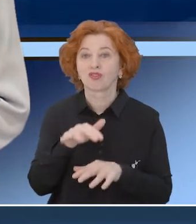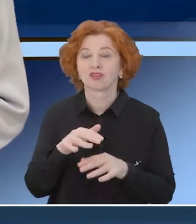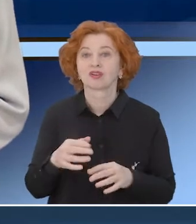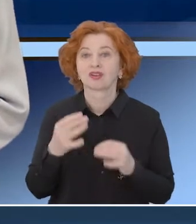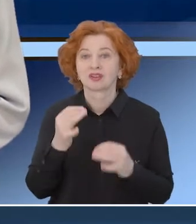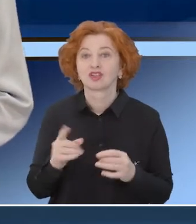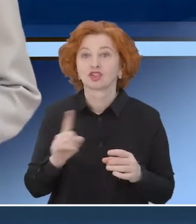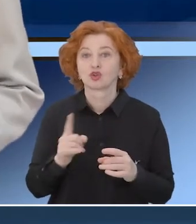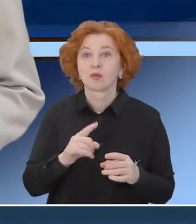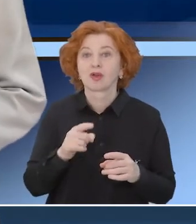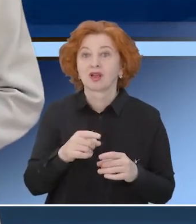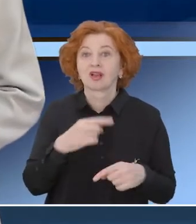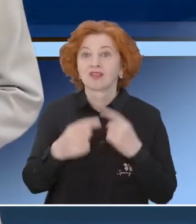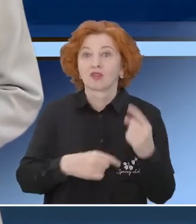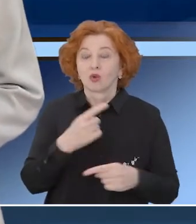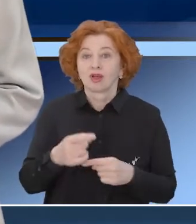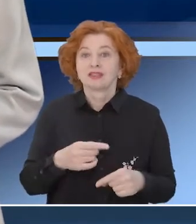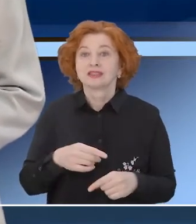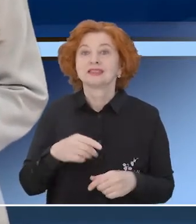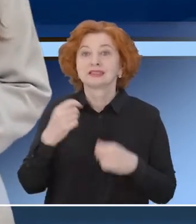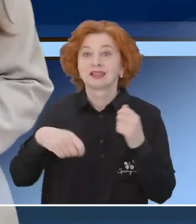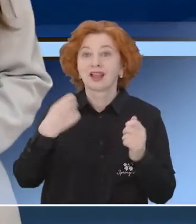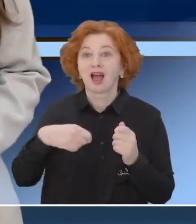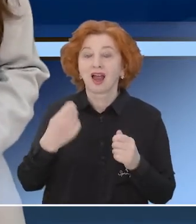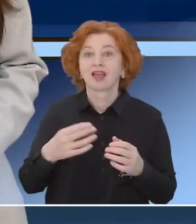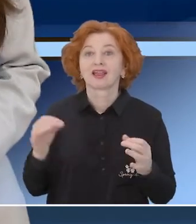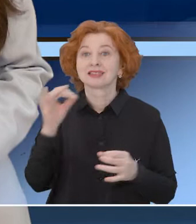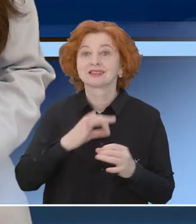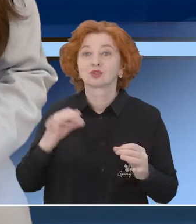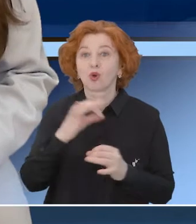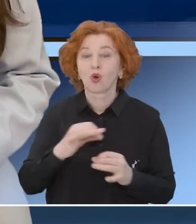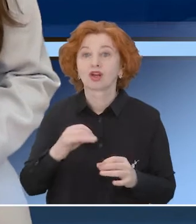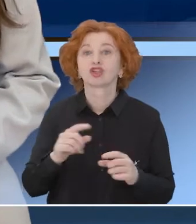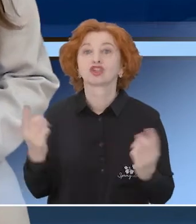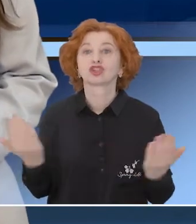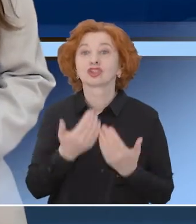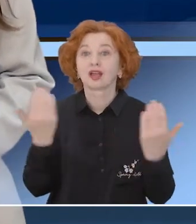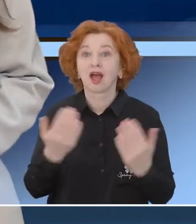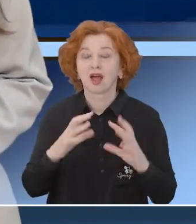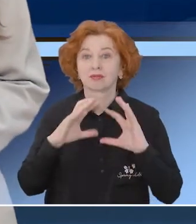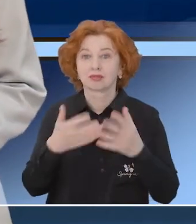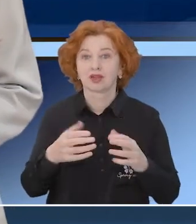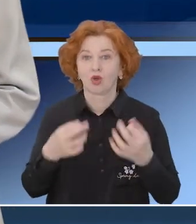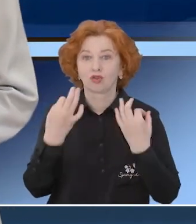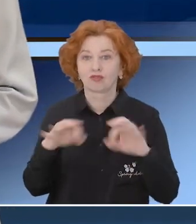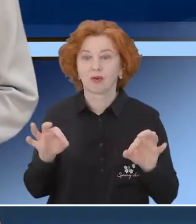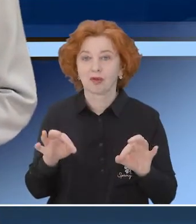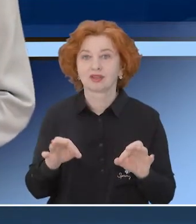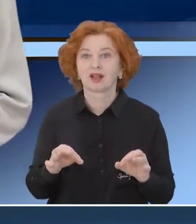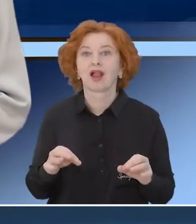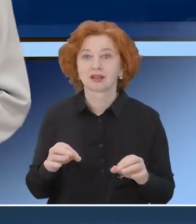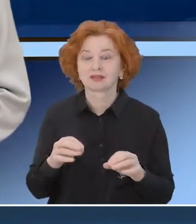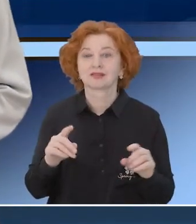Великой Отечественной. Чтобы их дети, внуки знали военную историю и помнили, чья армия освободила мир от фашизма.